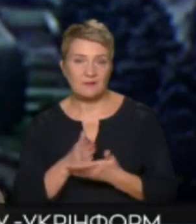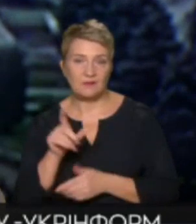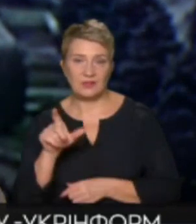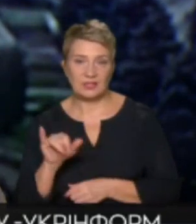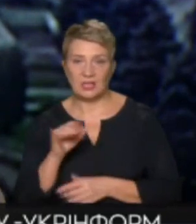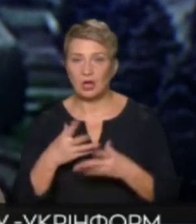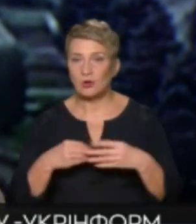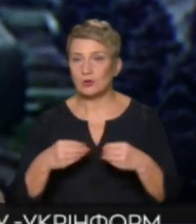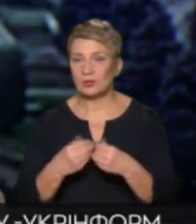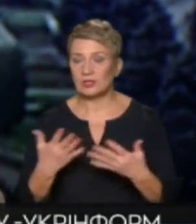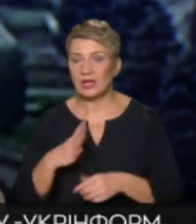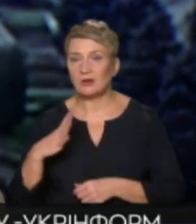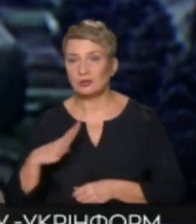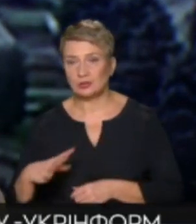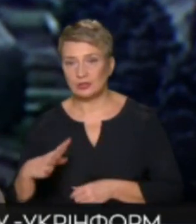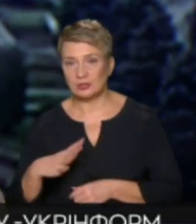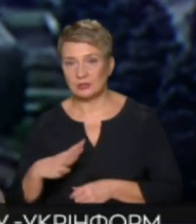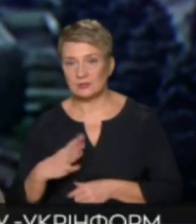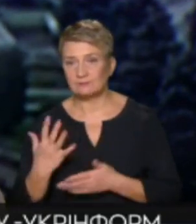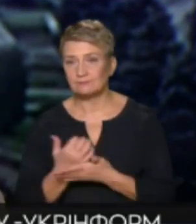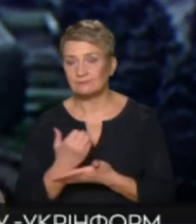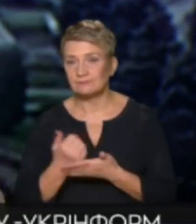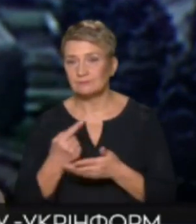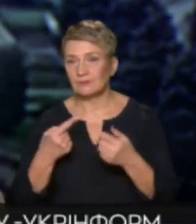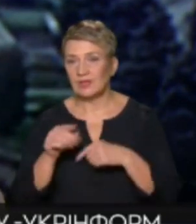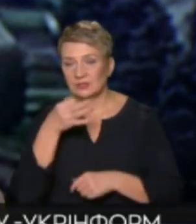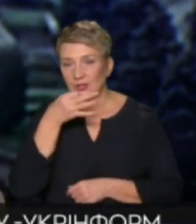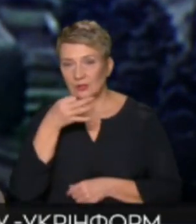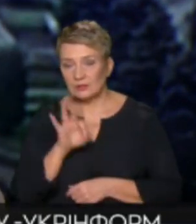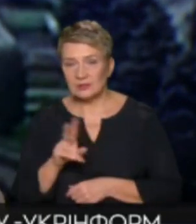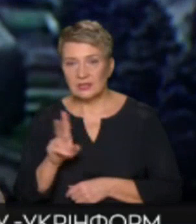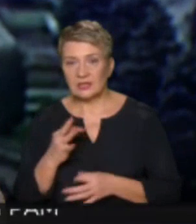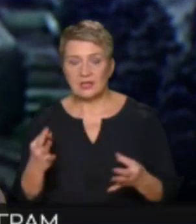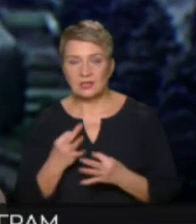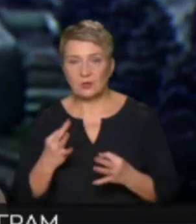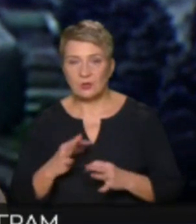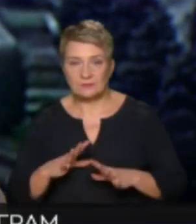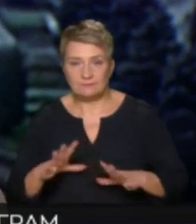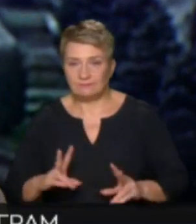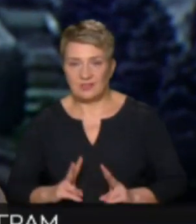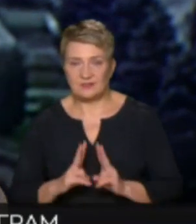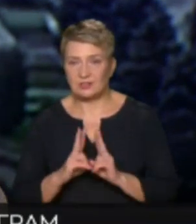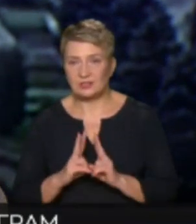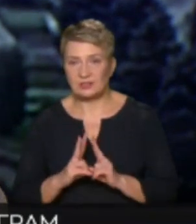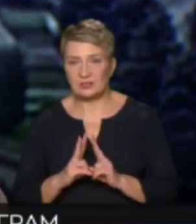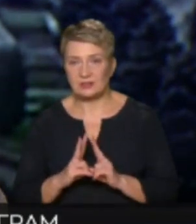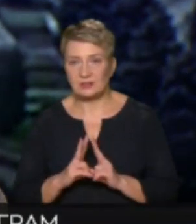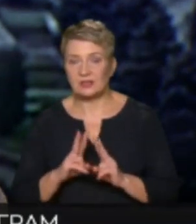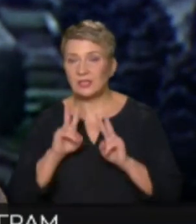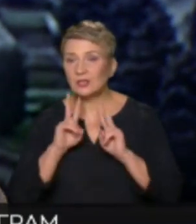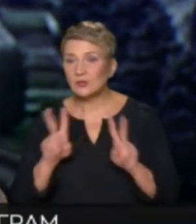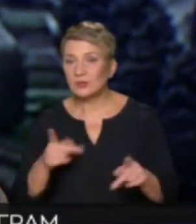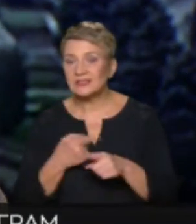родина, яка його очікує, вона набуває зовсім інший досвід, з яким вони ніколи не стикалися. І вони не вміють цим досвідом жити